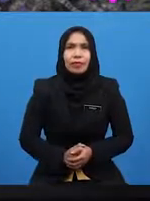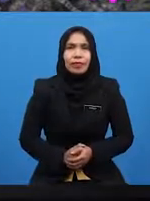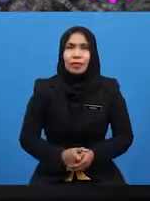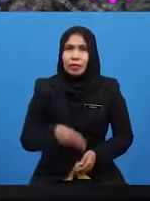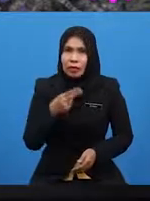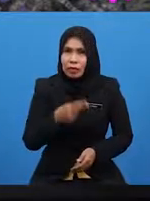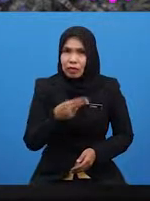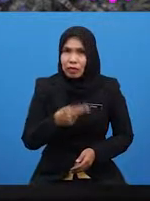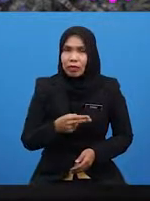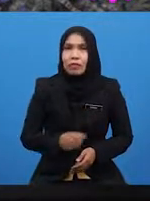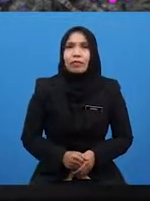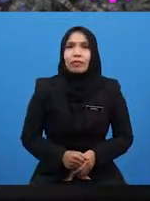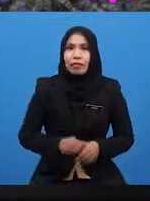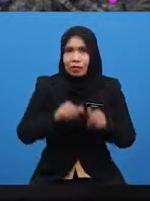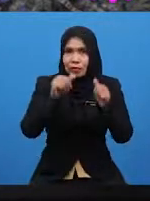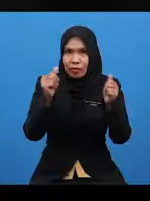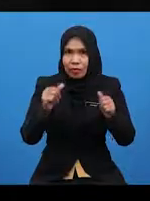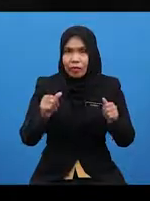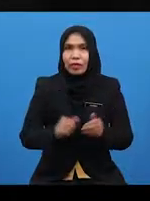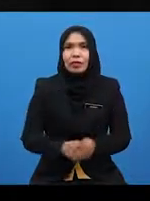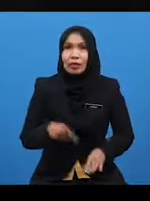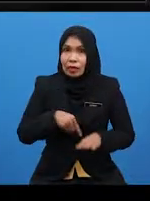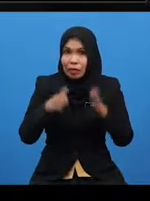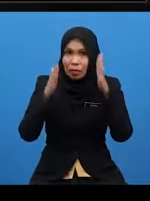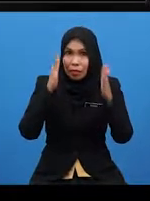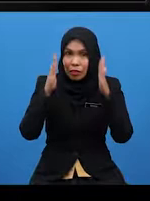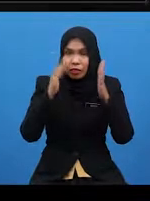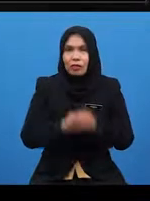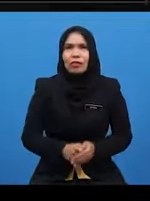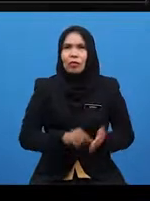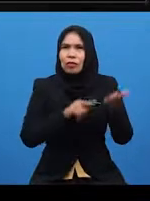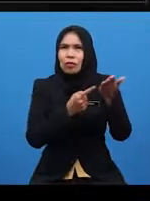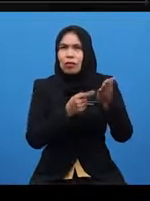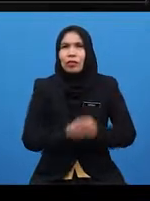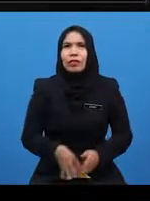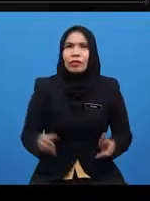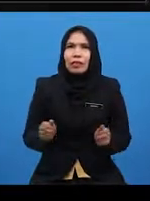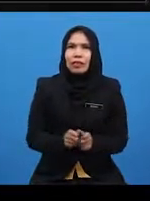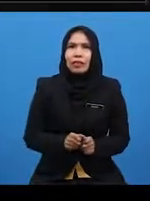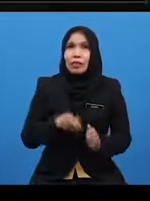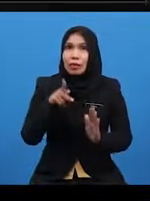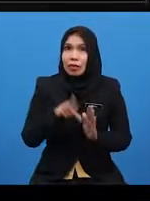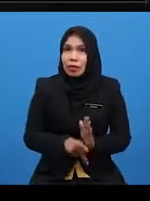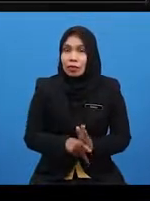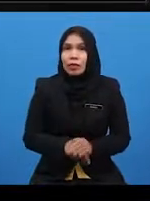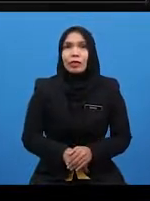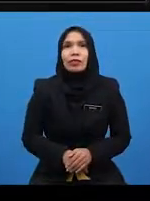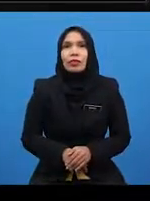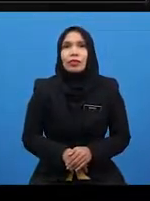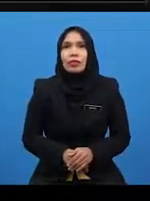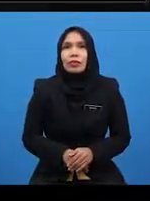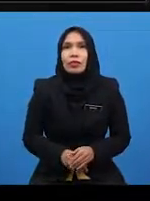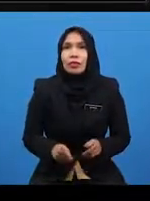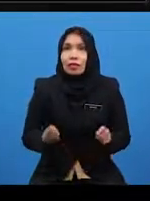Sejarah arca di Malaysia bermula dengan penemuan patung gangsa di Lembah Cemur, Perak yang